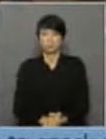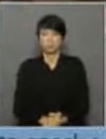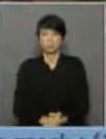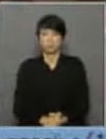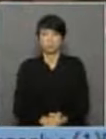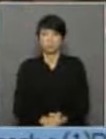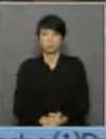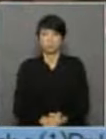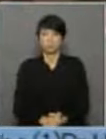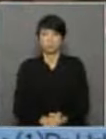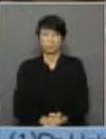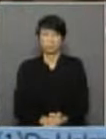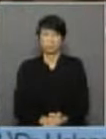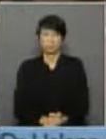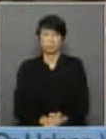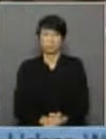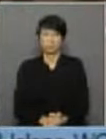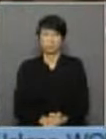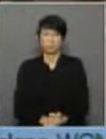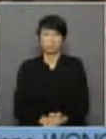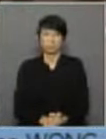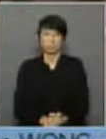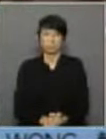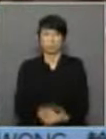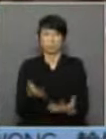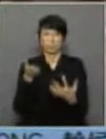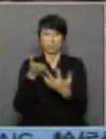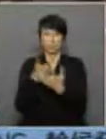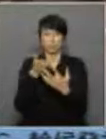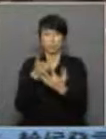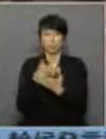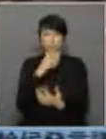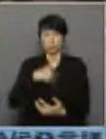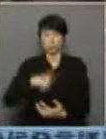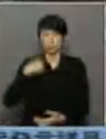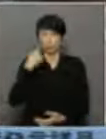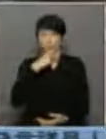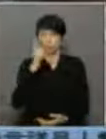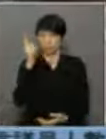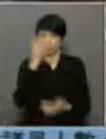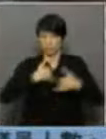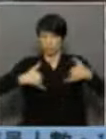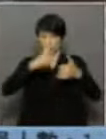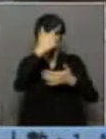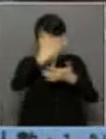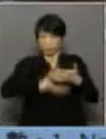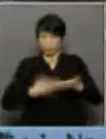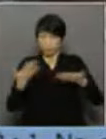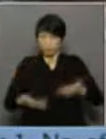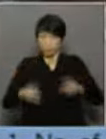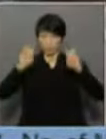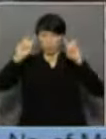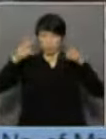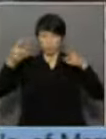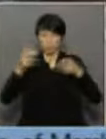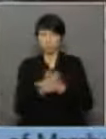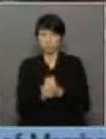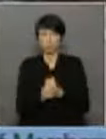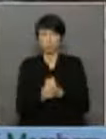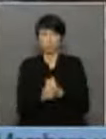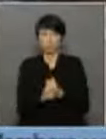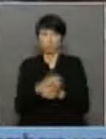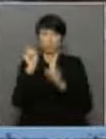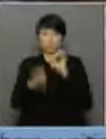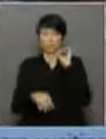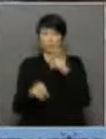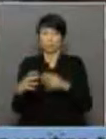我想打斷啊委員的發言，但係即係我不需提出一個規條問題咧。就今日的題目咧就係、是、推動廢物循環